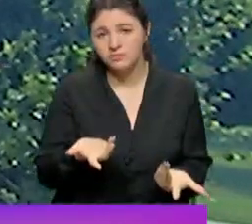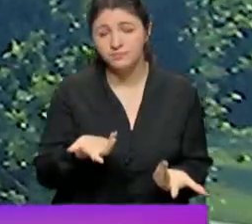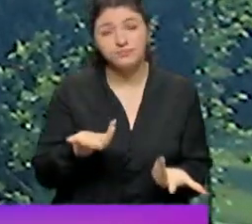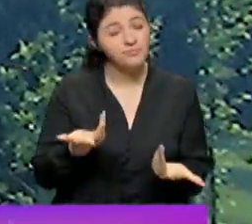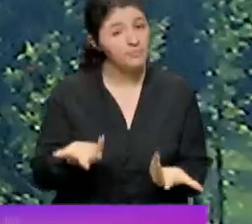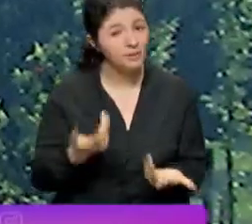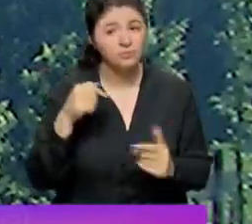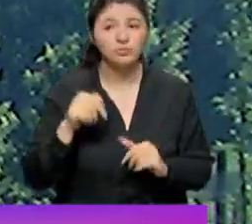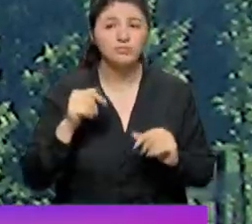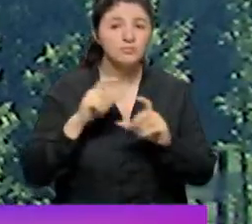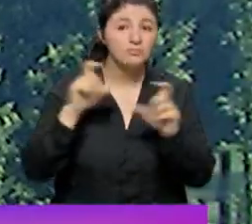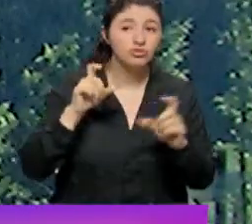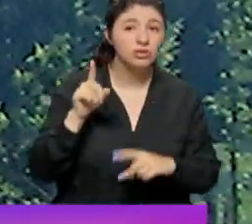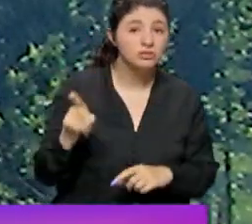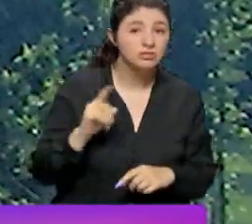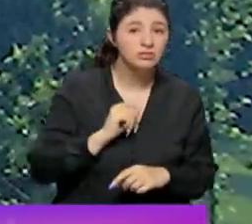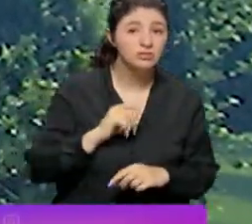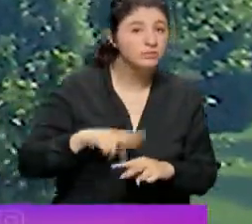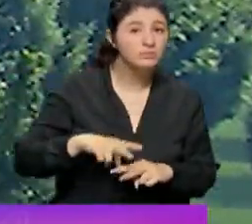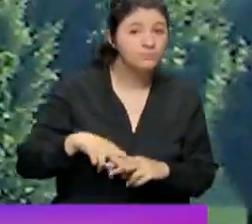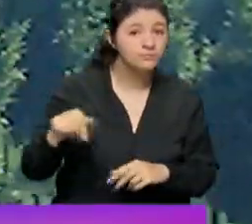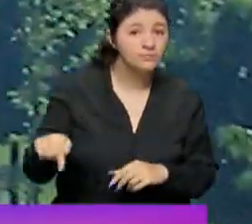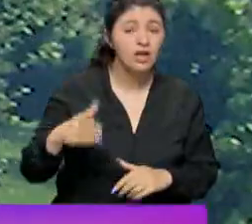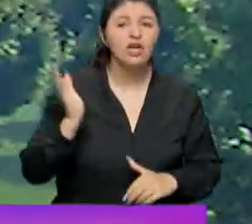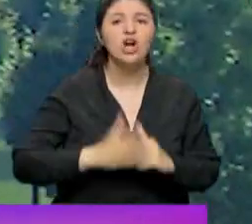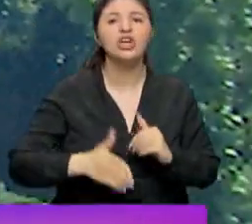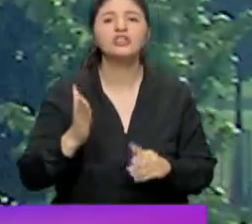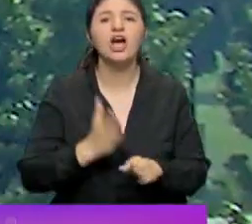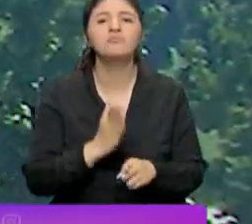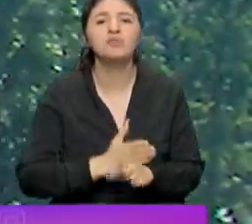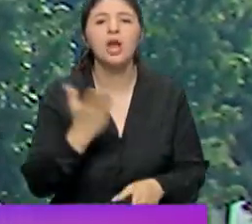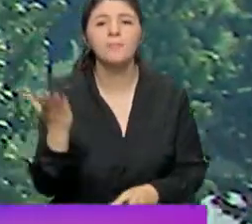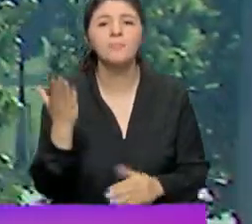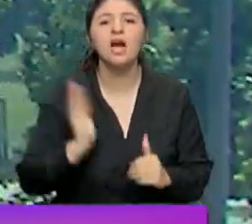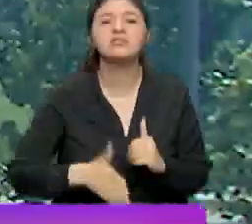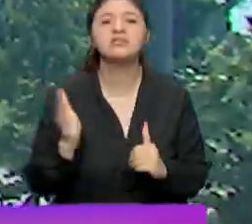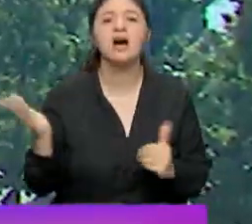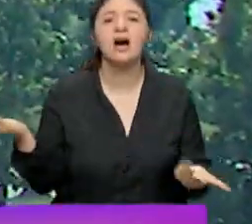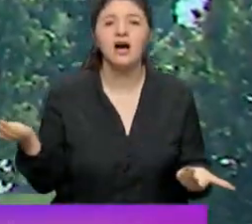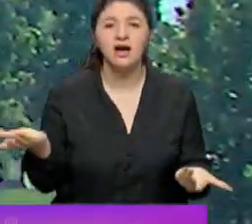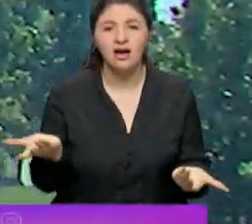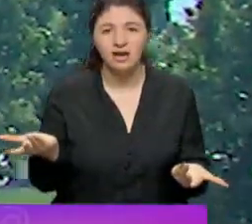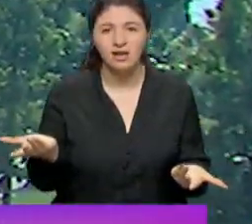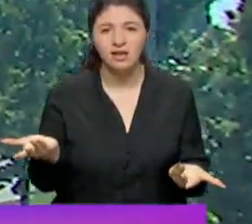Peki bugünkü manşeti mizes yassah Hemşerim yasak